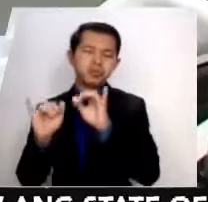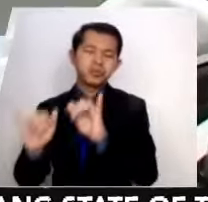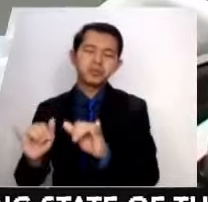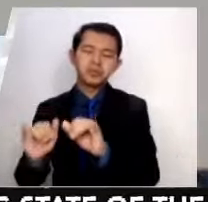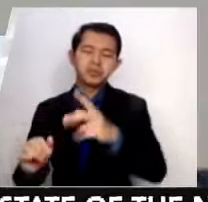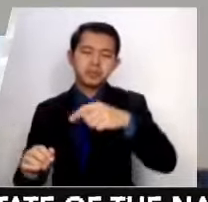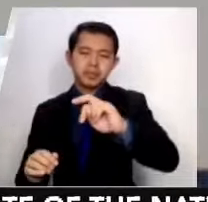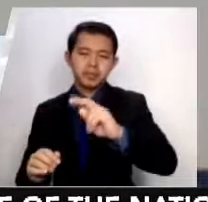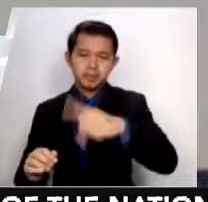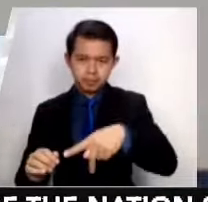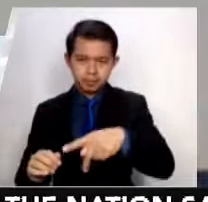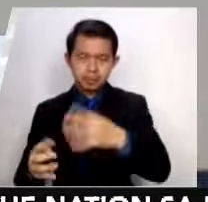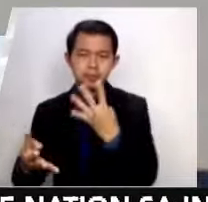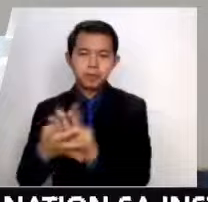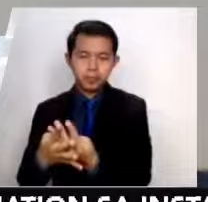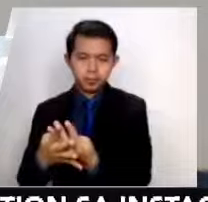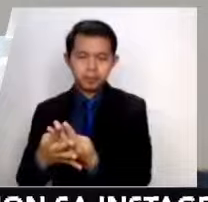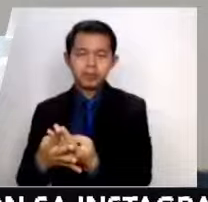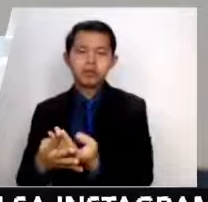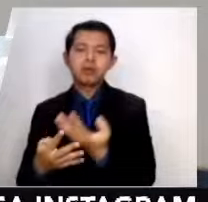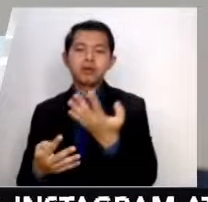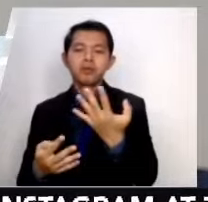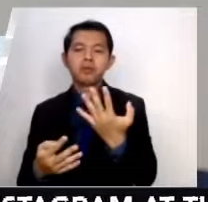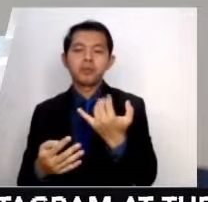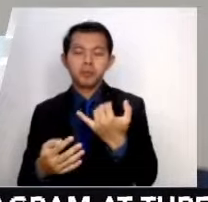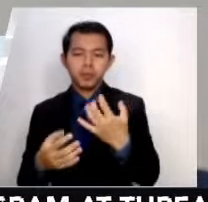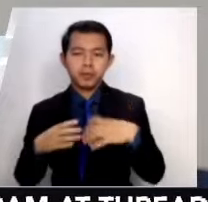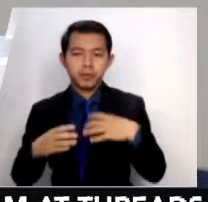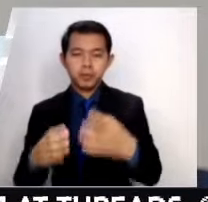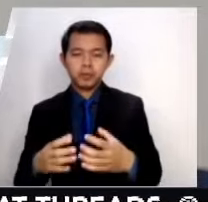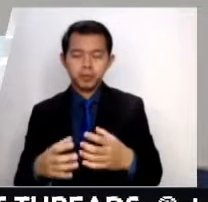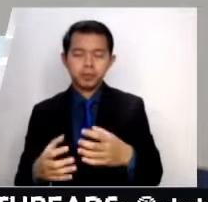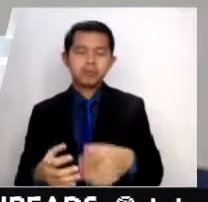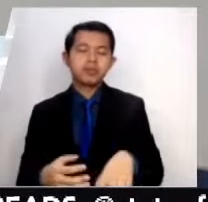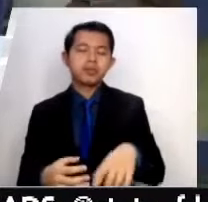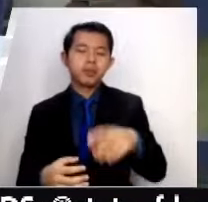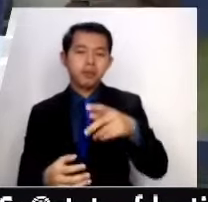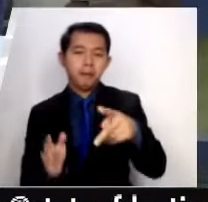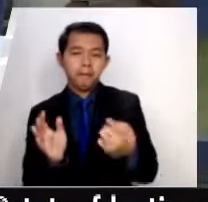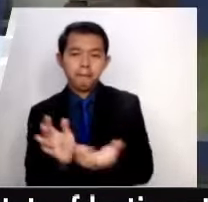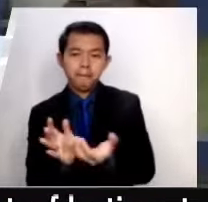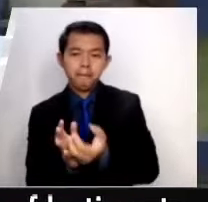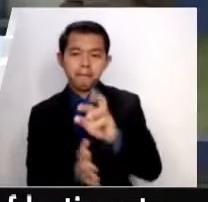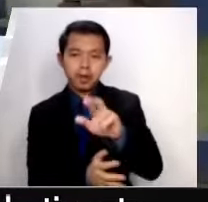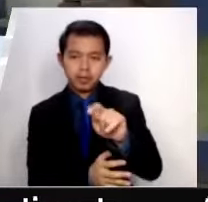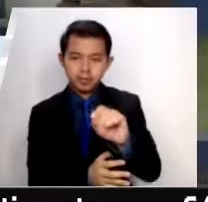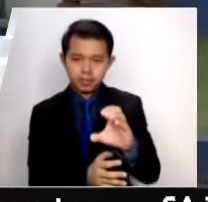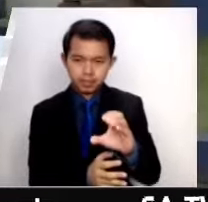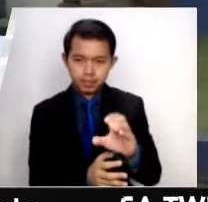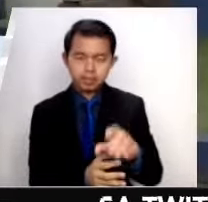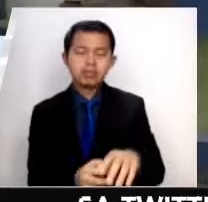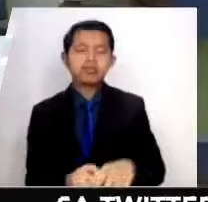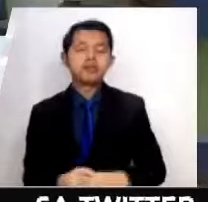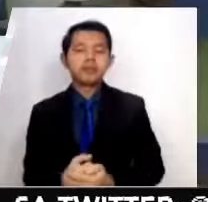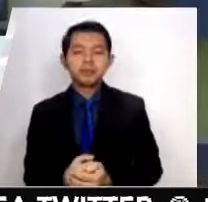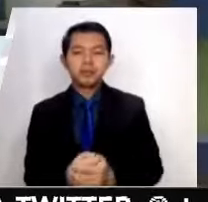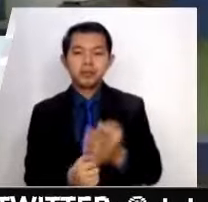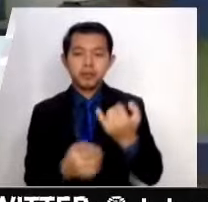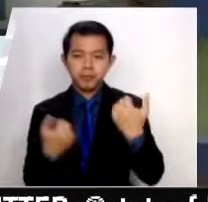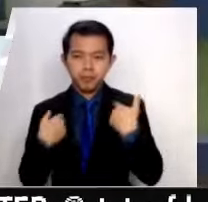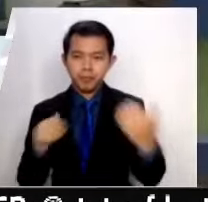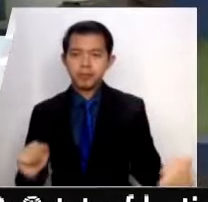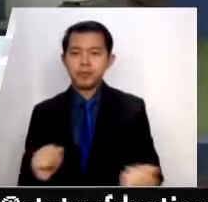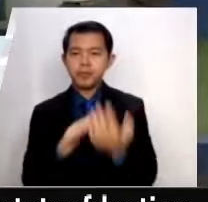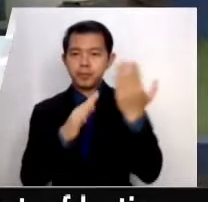facility dahil sa commitment order sa Pasig rtc branch 159 kung saan may hinaharap silang kasong qualified